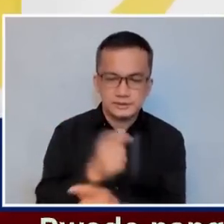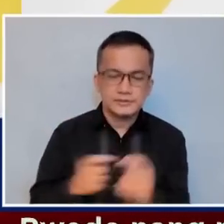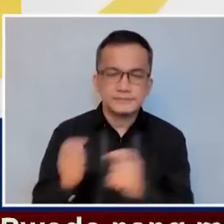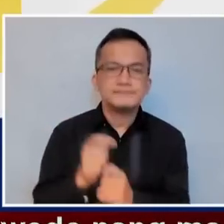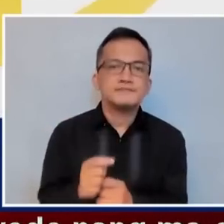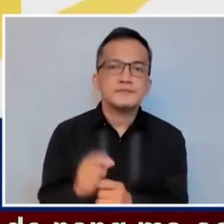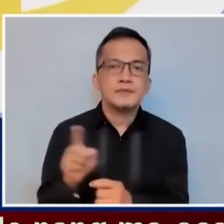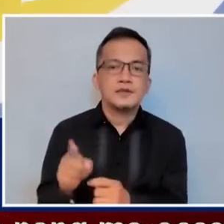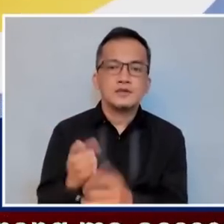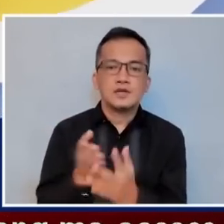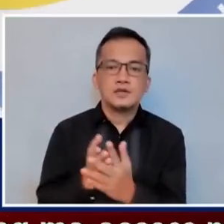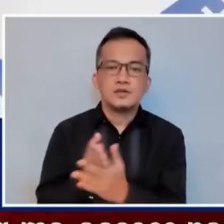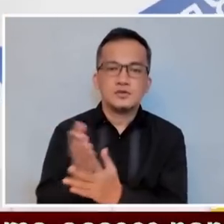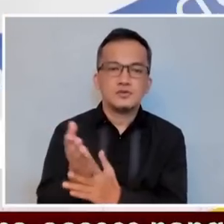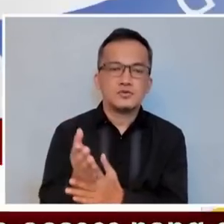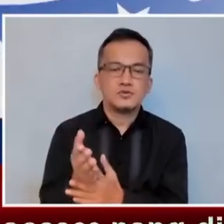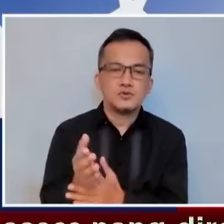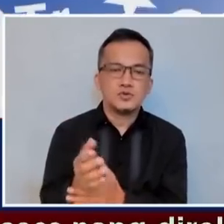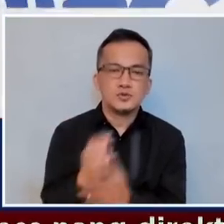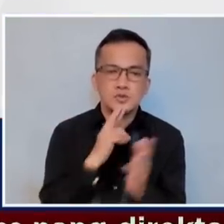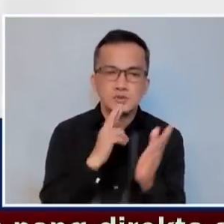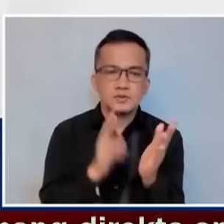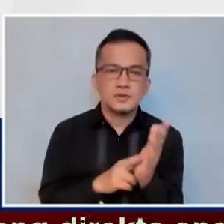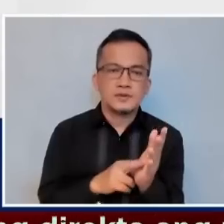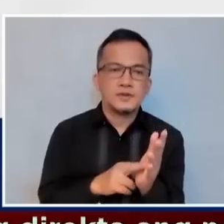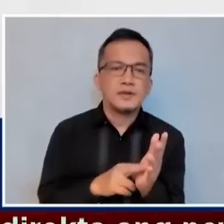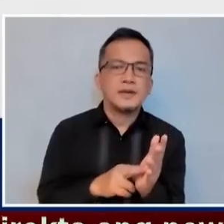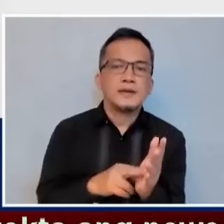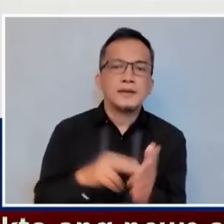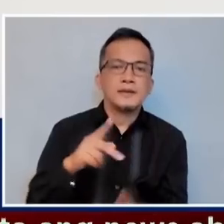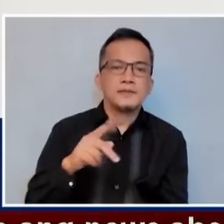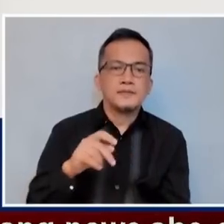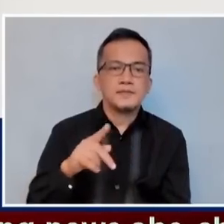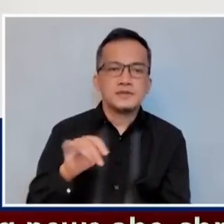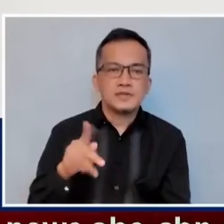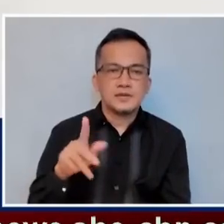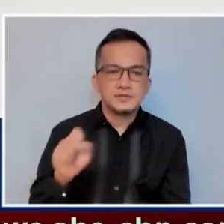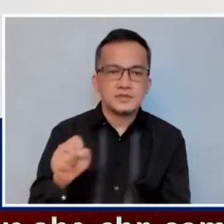sa pamamagitan ng pagrehistro sa PTOPS,